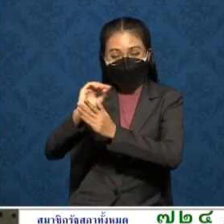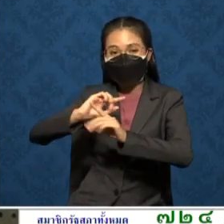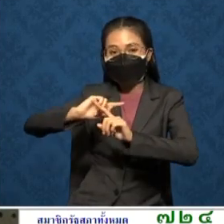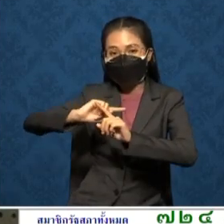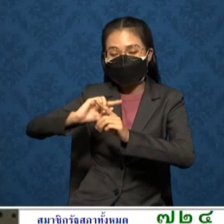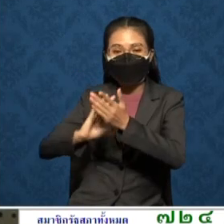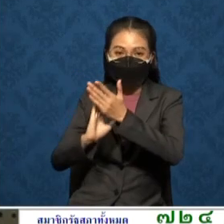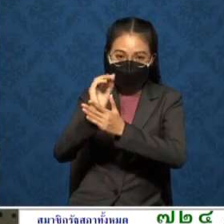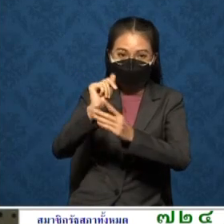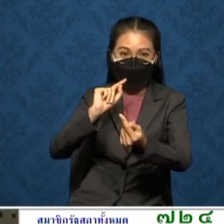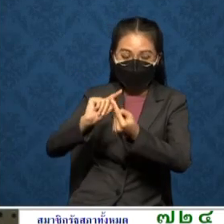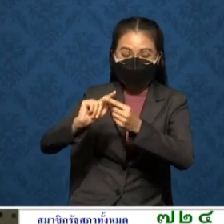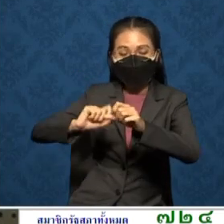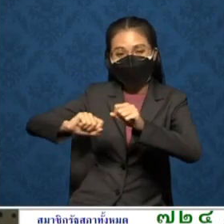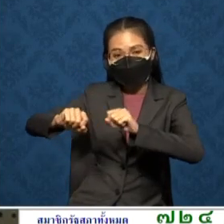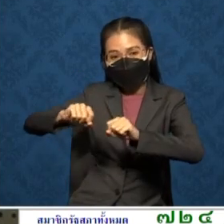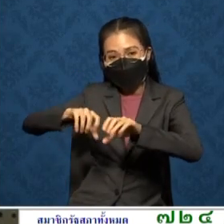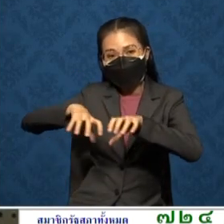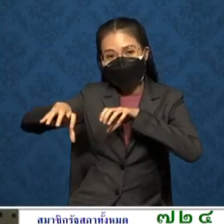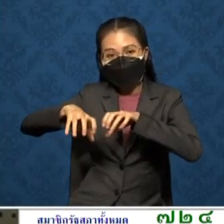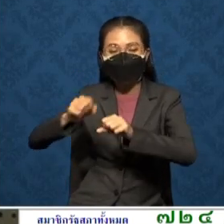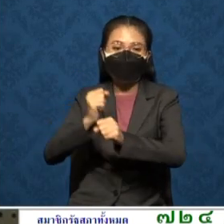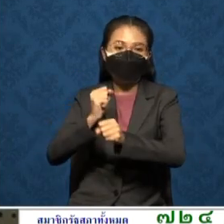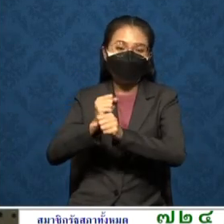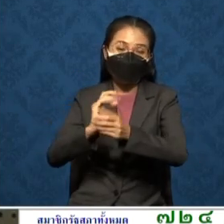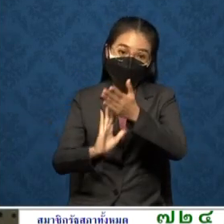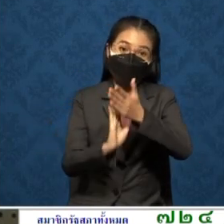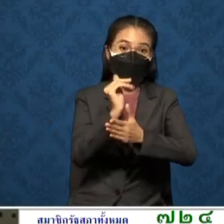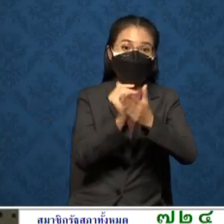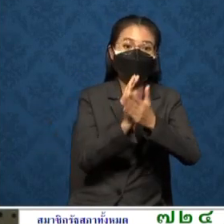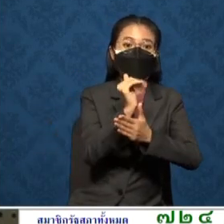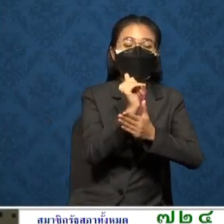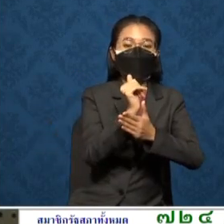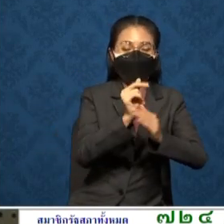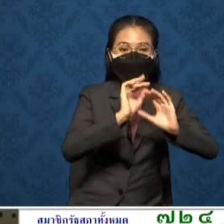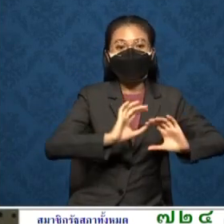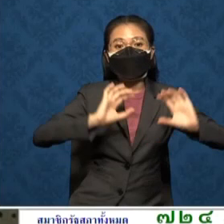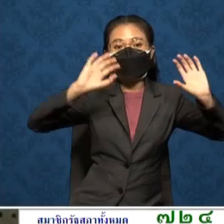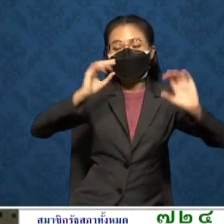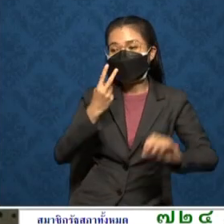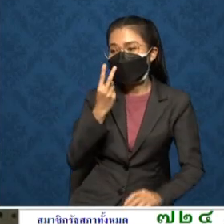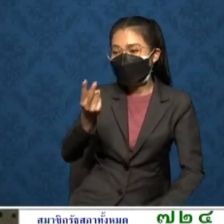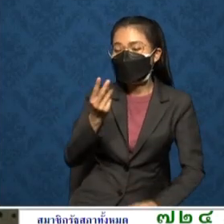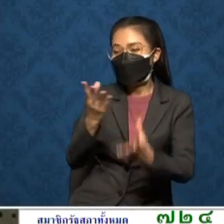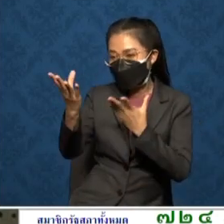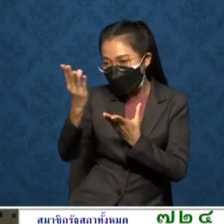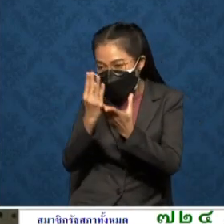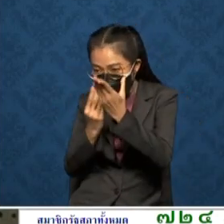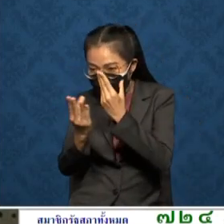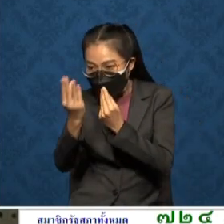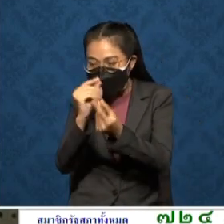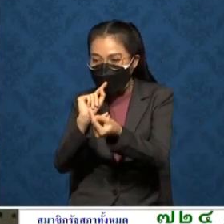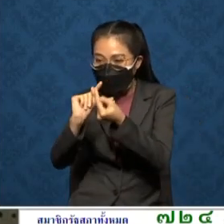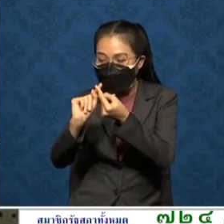ของเขาเป็นไปด้วยความเรียบร้อยคล่องตัวรัฐไปเรียนรู้จากการทำงานของภาคเอกช